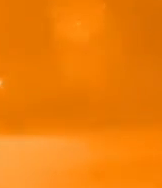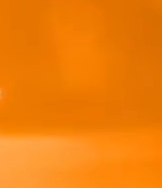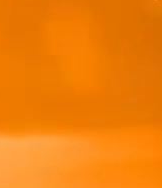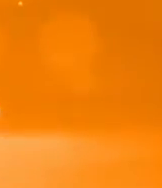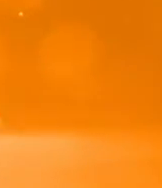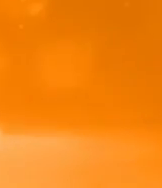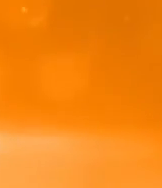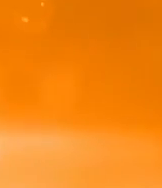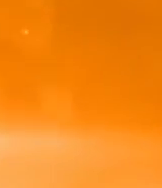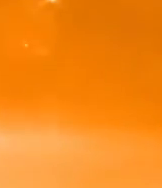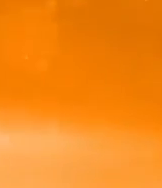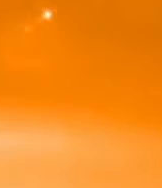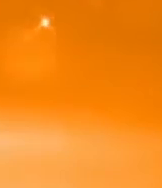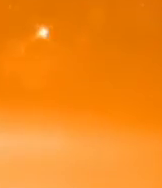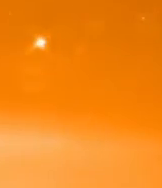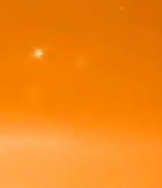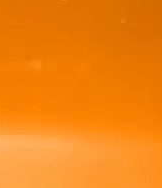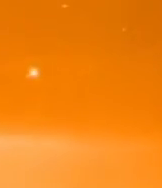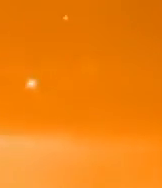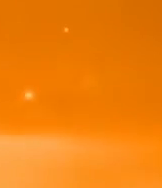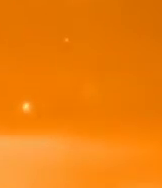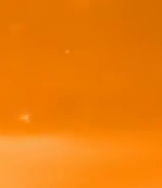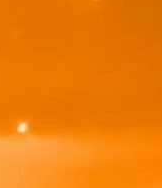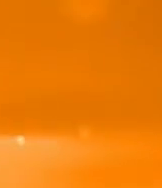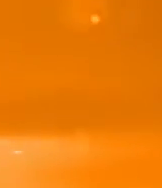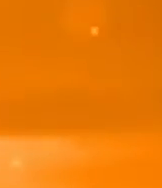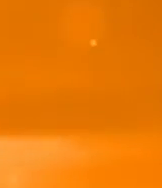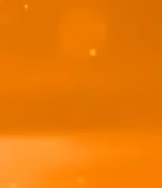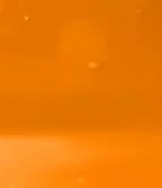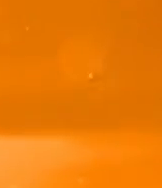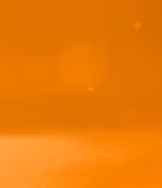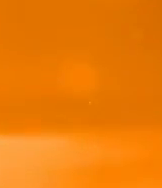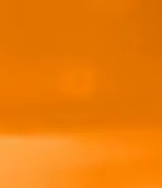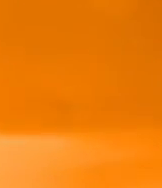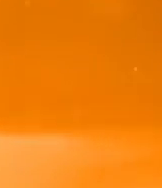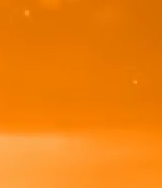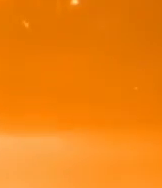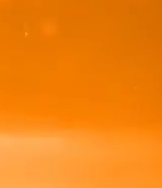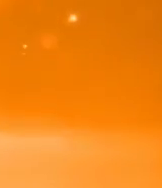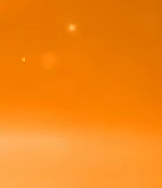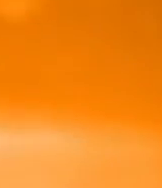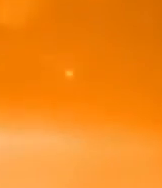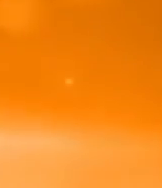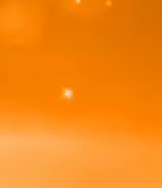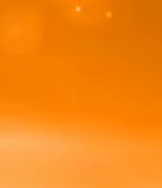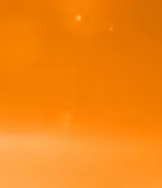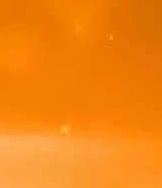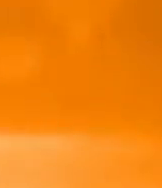ศไทยปลอดจากโรคพิษสุนัขบ้าและสีขาวหมายถึงความบริสุทธิ์สะอาดปราศจากโรคค่ะ